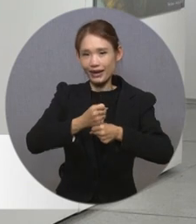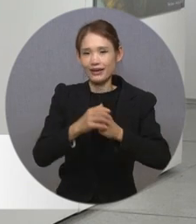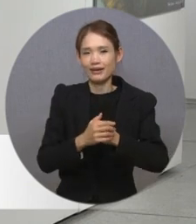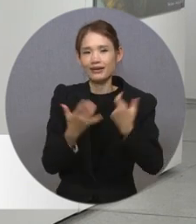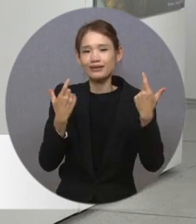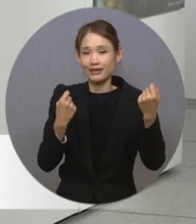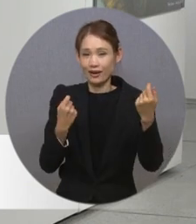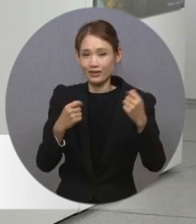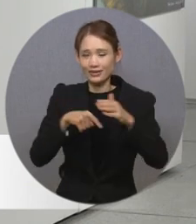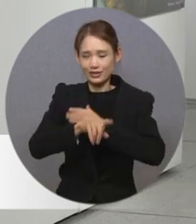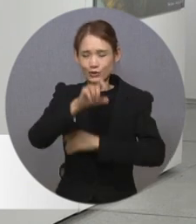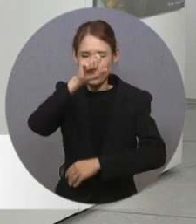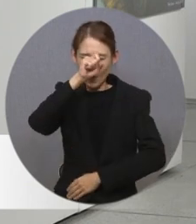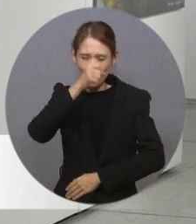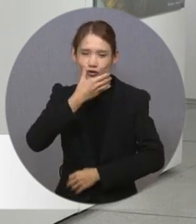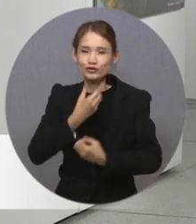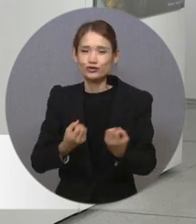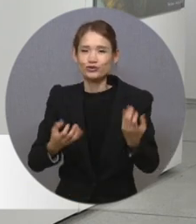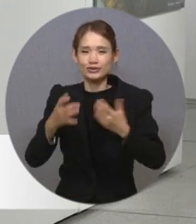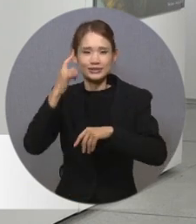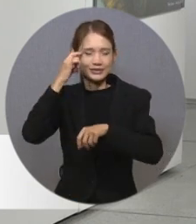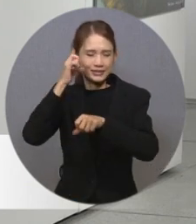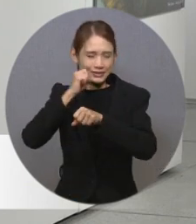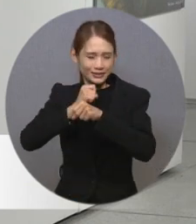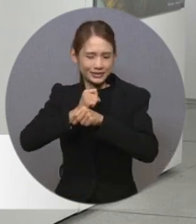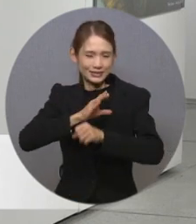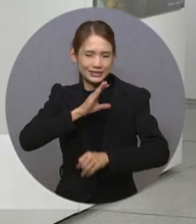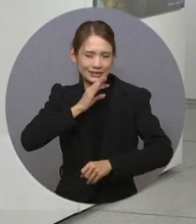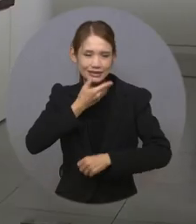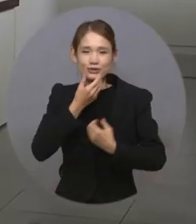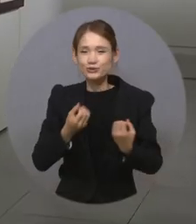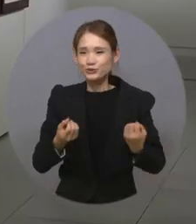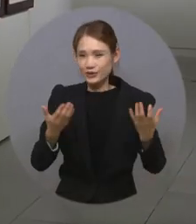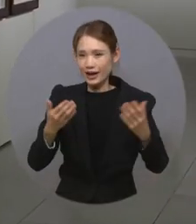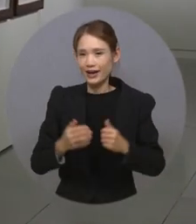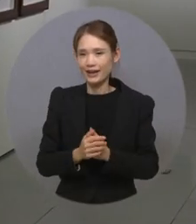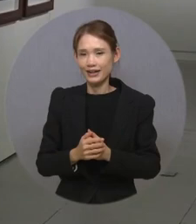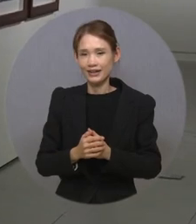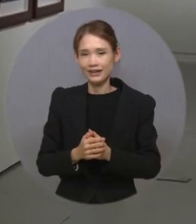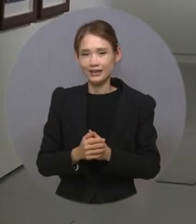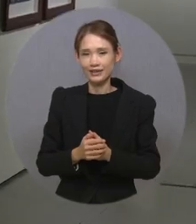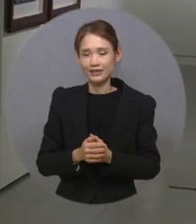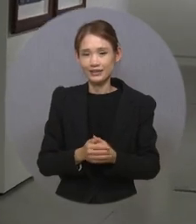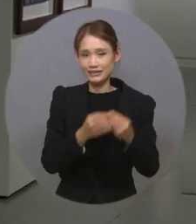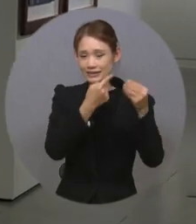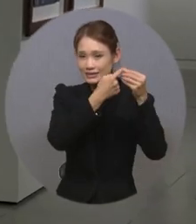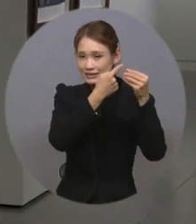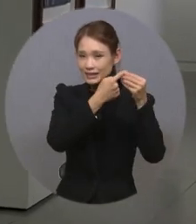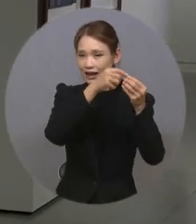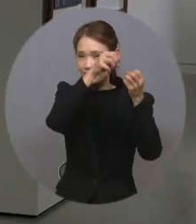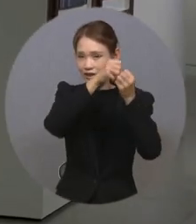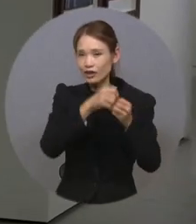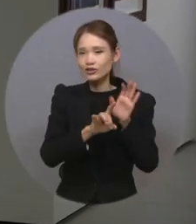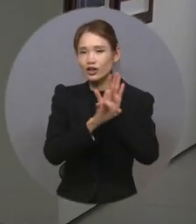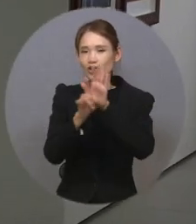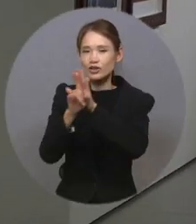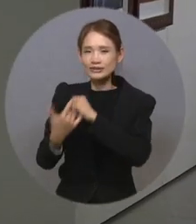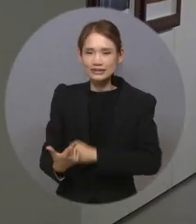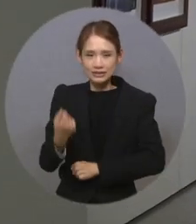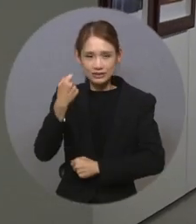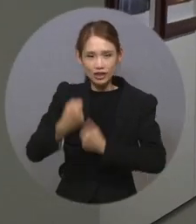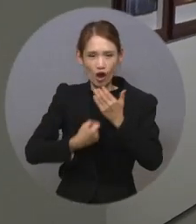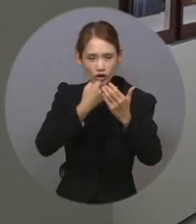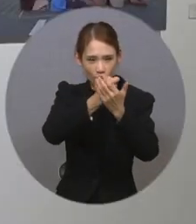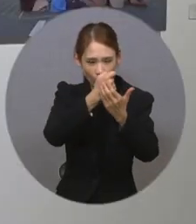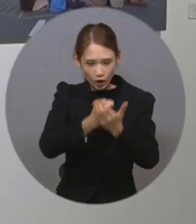그런 뜻깊은 축제를 진심으로 축하드립니다. 제1전시장은 즉흥적이고 결정적인